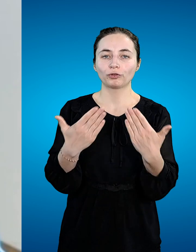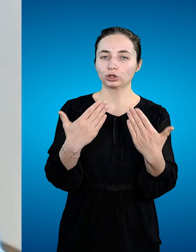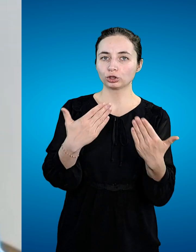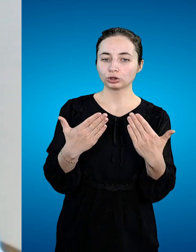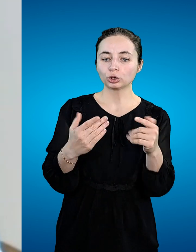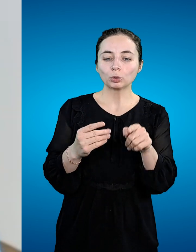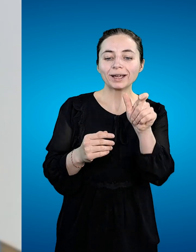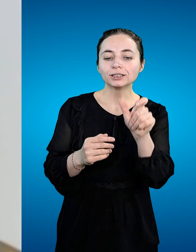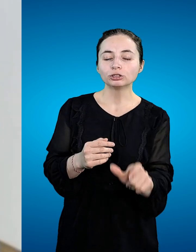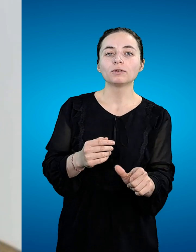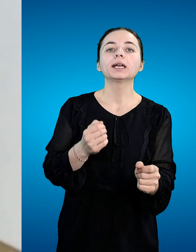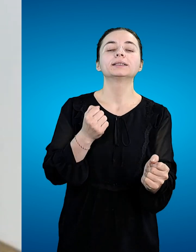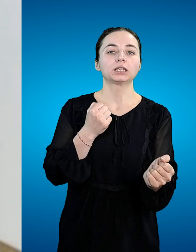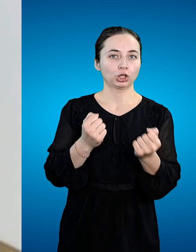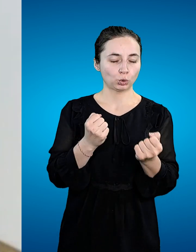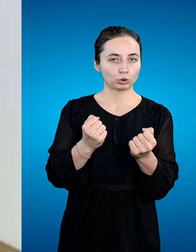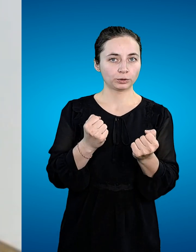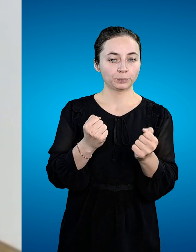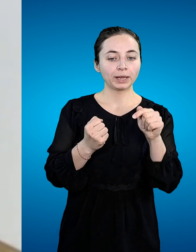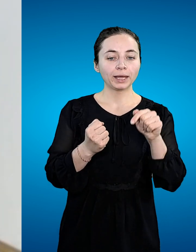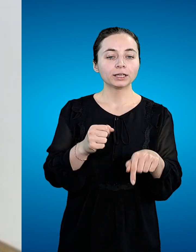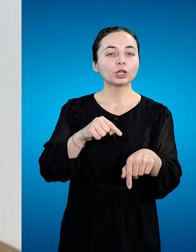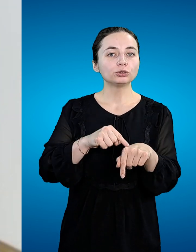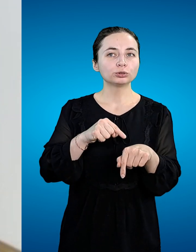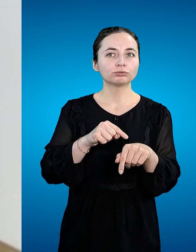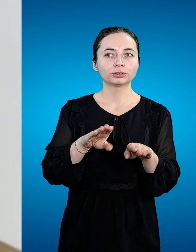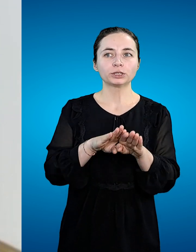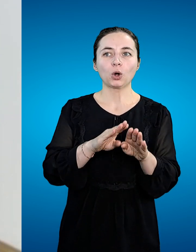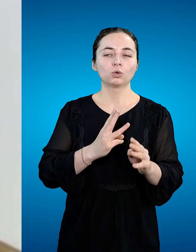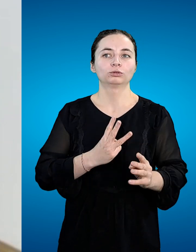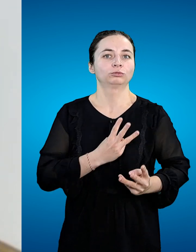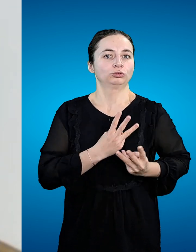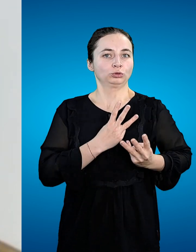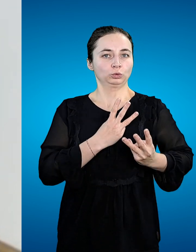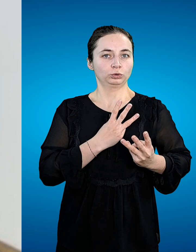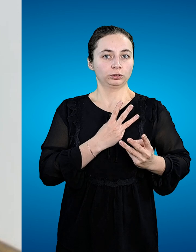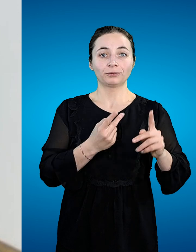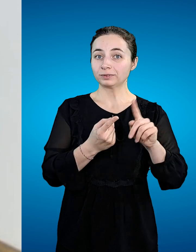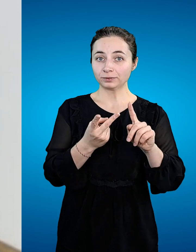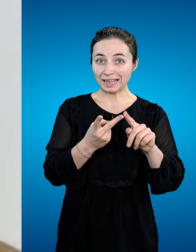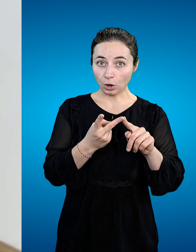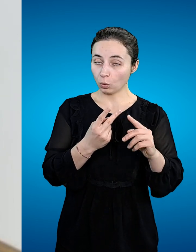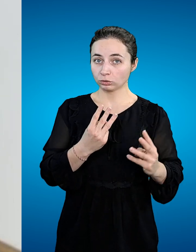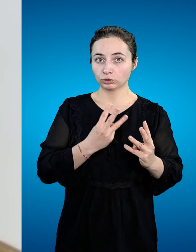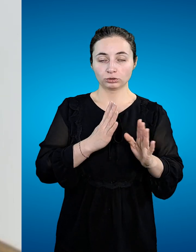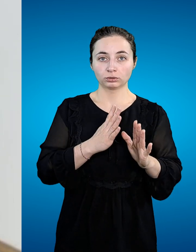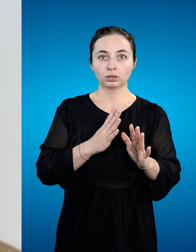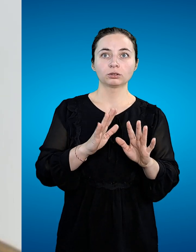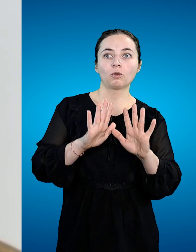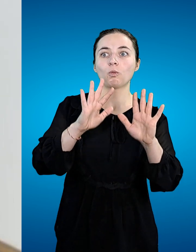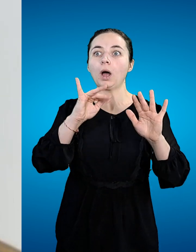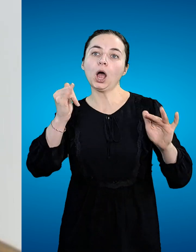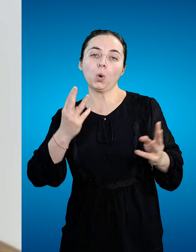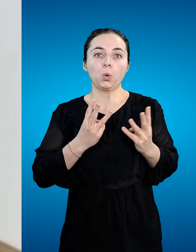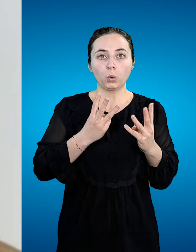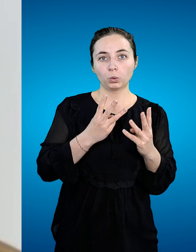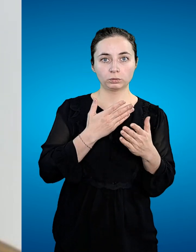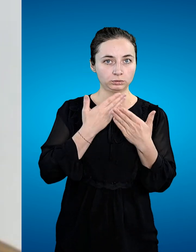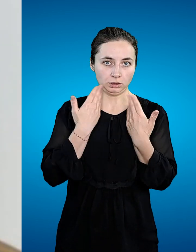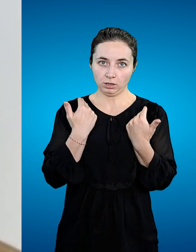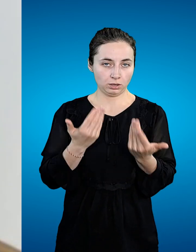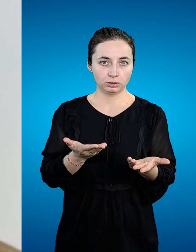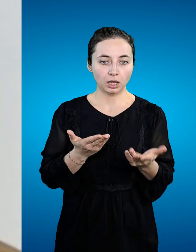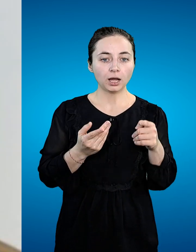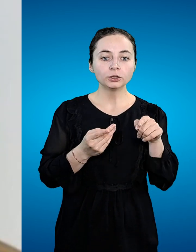надежности в отношениях, что этот человек надежный. Это чувство не такое жгучее, второе, не такое жгучее, оно там, вау, сердце